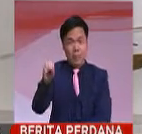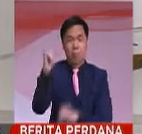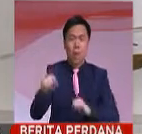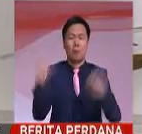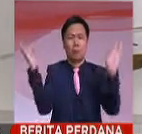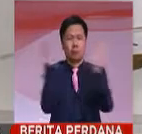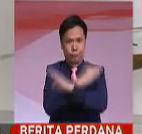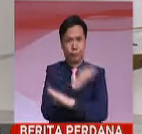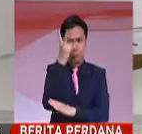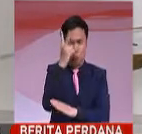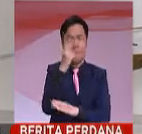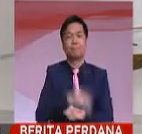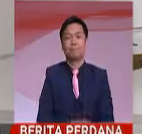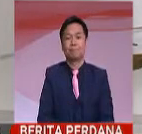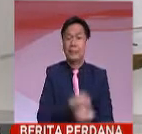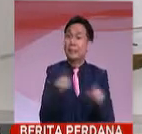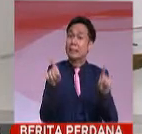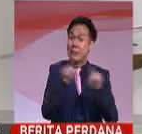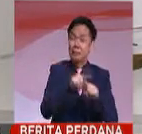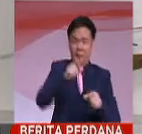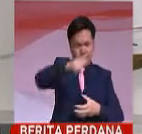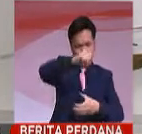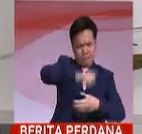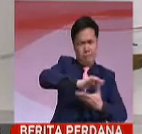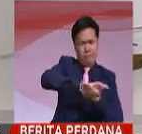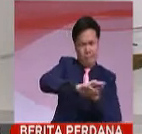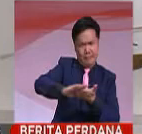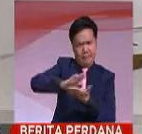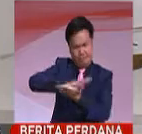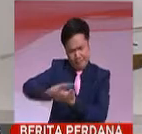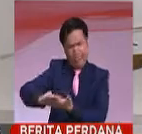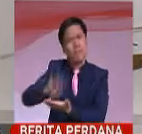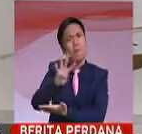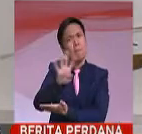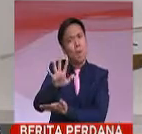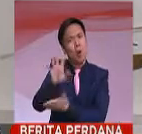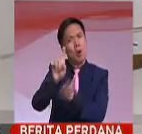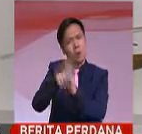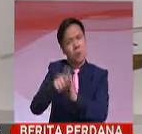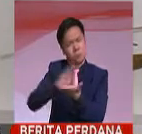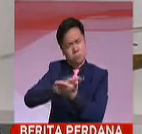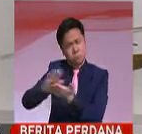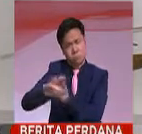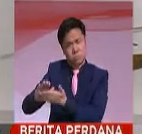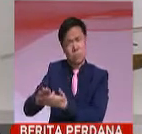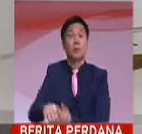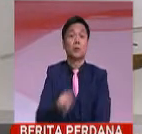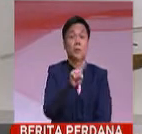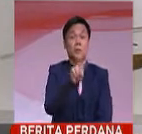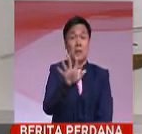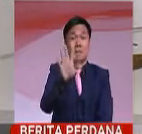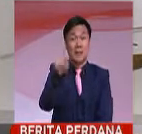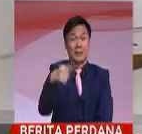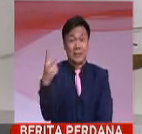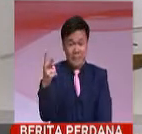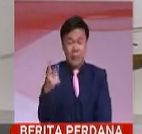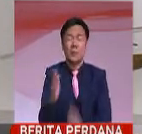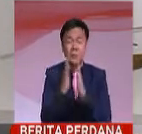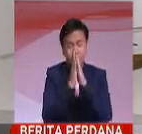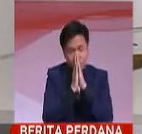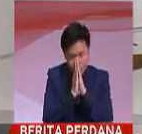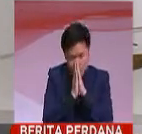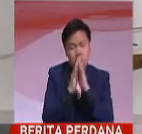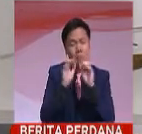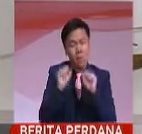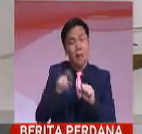sesi, diselangi dengan operasi sanitasi selama 45 minit. Manakala pada 25 Disember, upacara sembahyang perlu